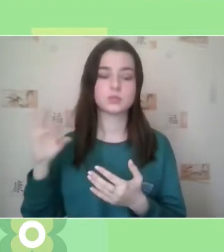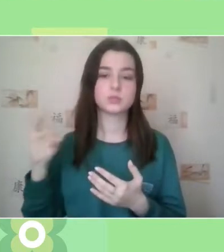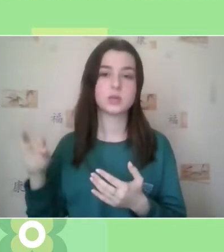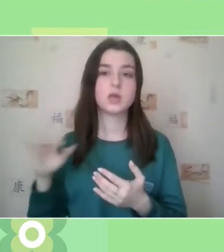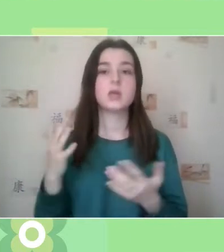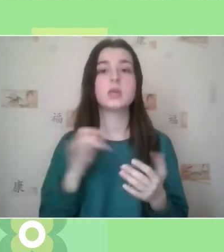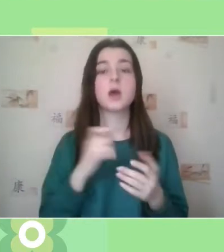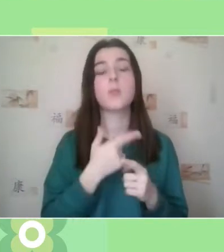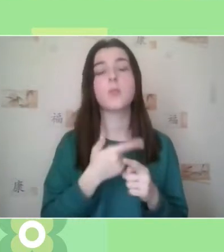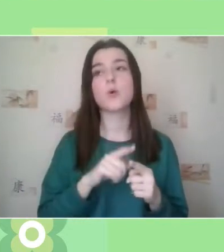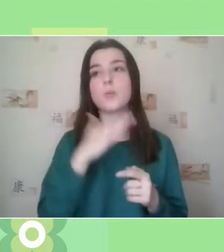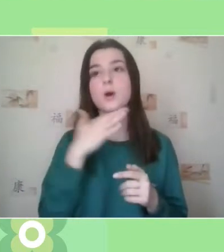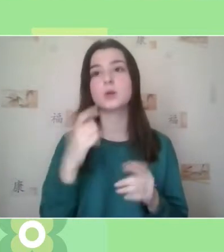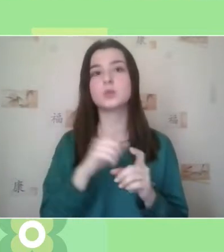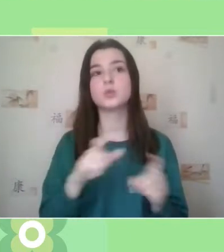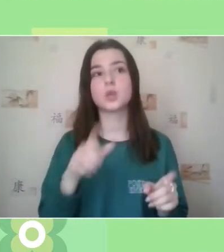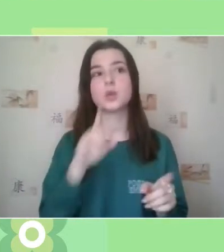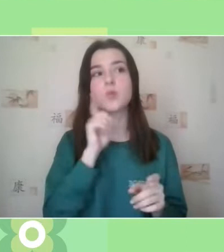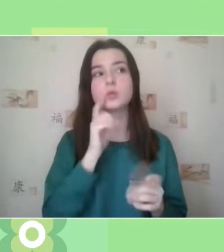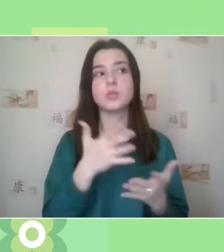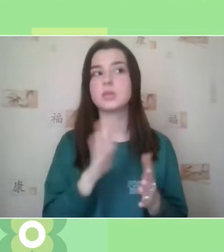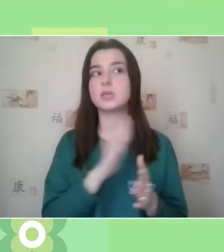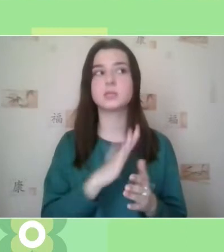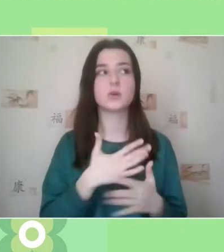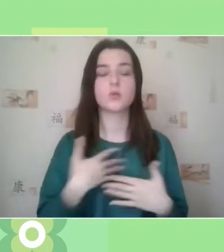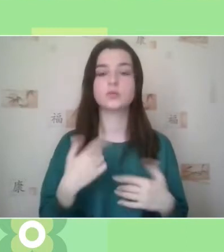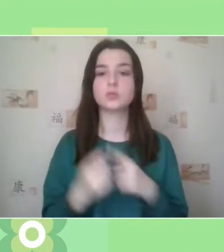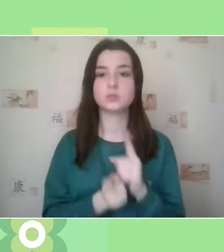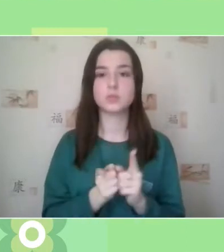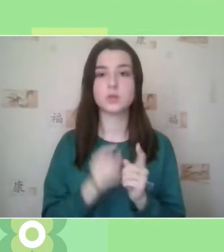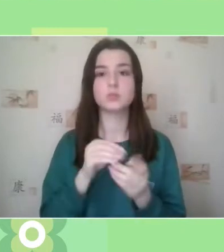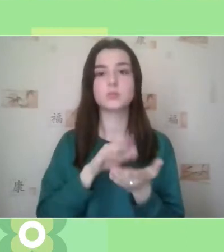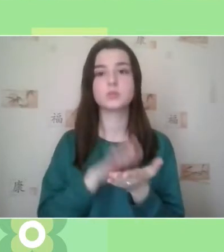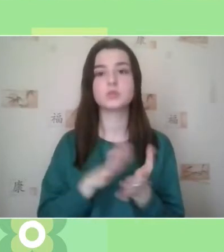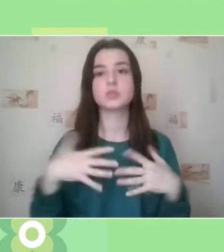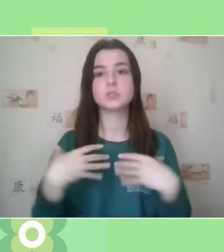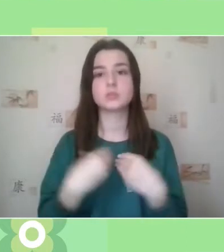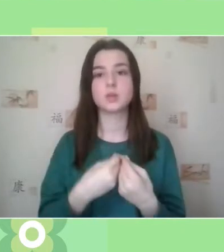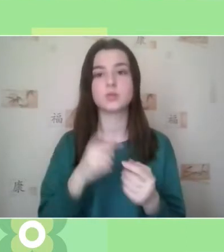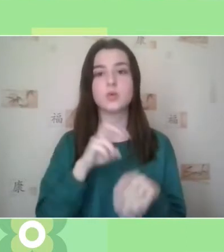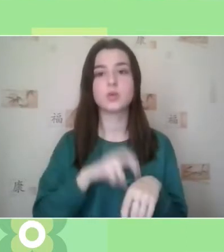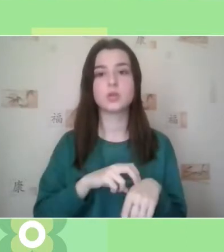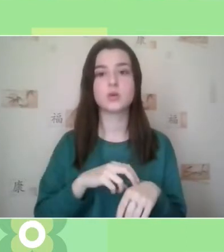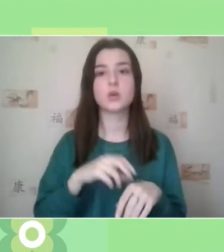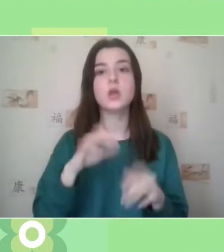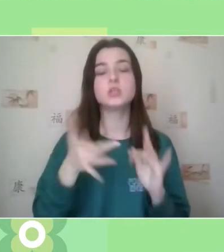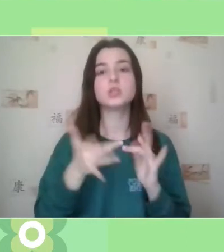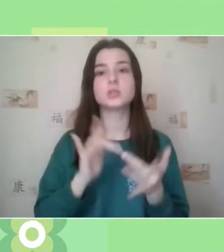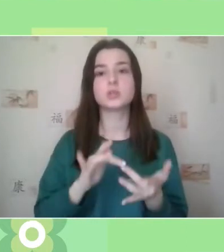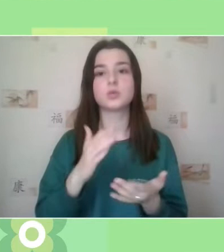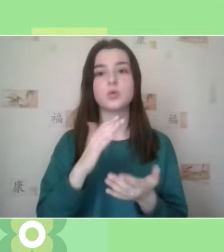не готова до зміни. Є багато людей старшого віку, які записуються до сімейного лікаря через електронну чергу краще, ніж